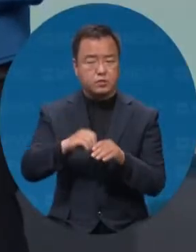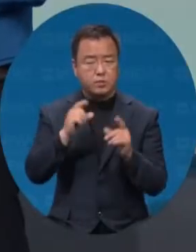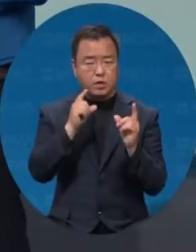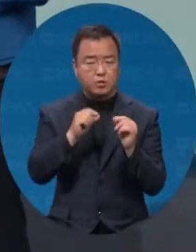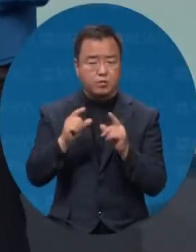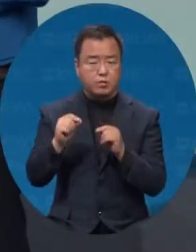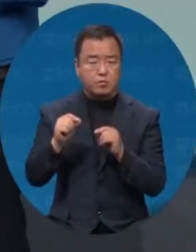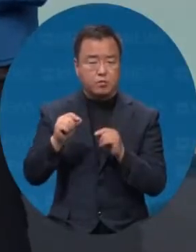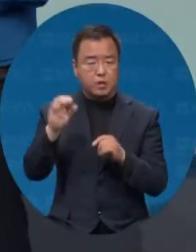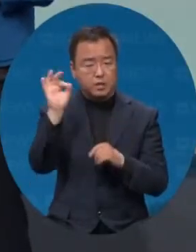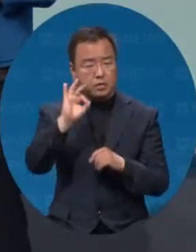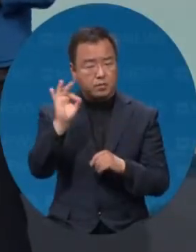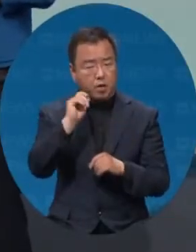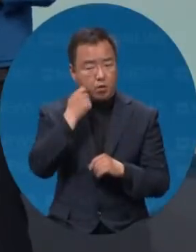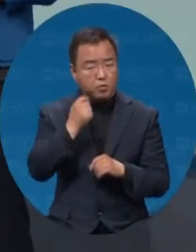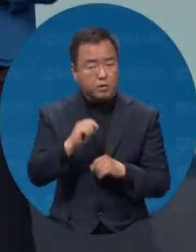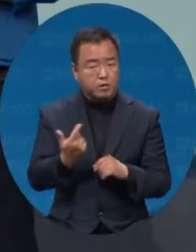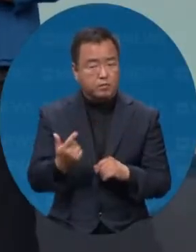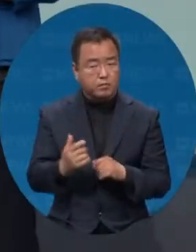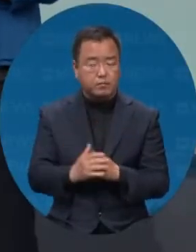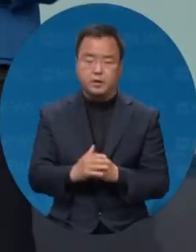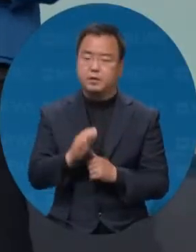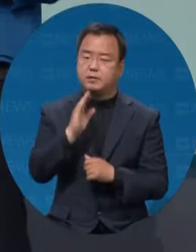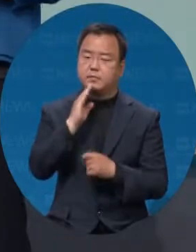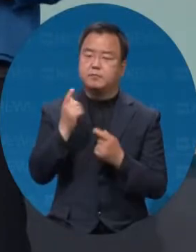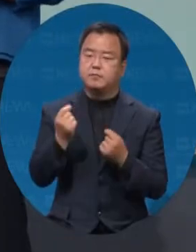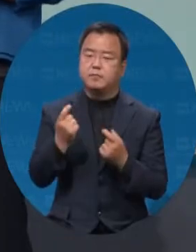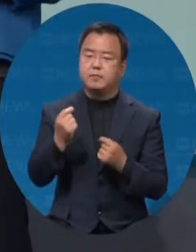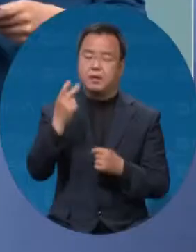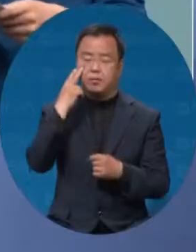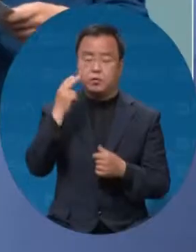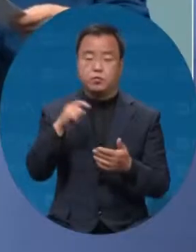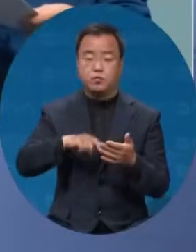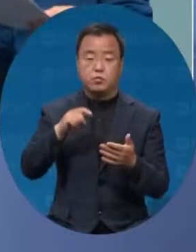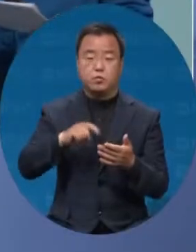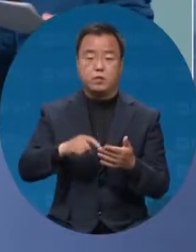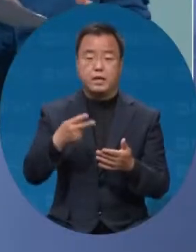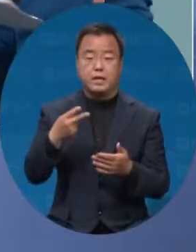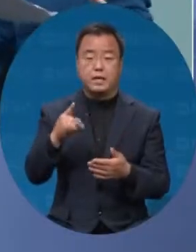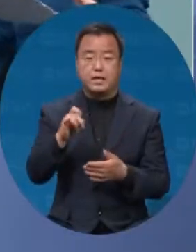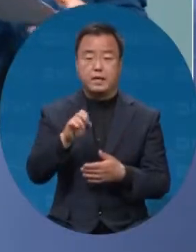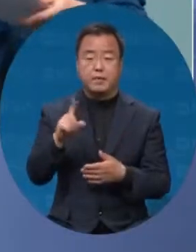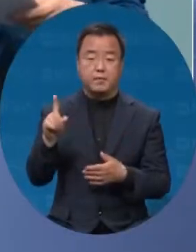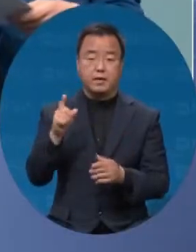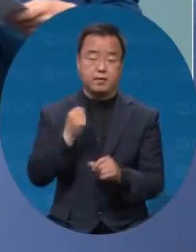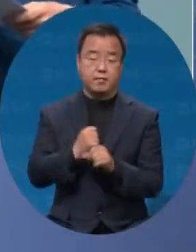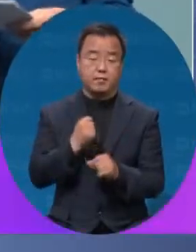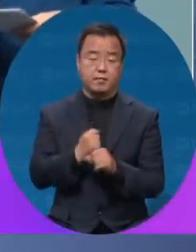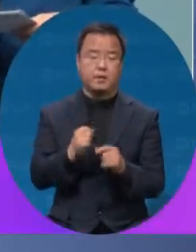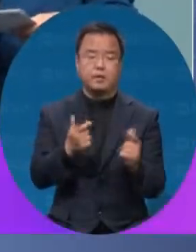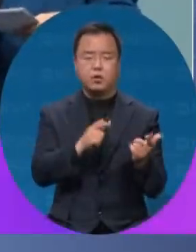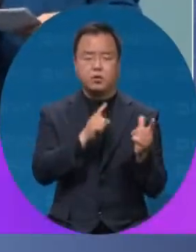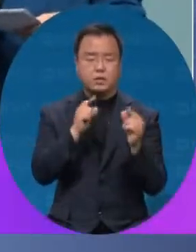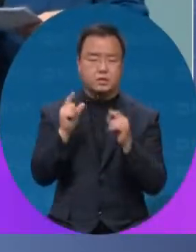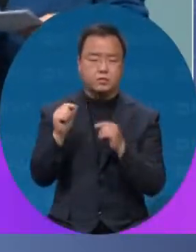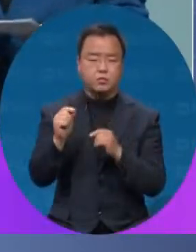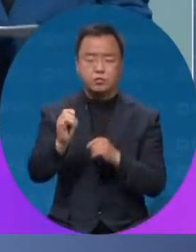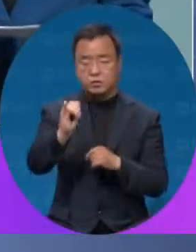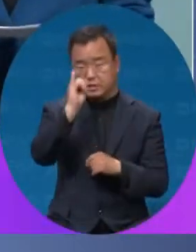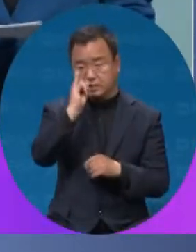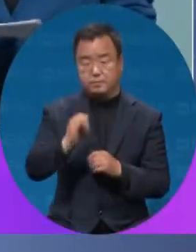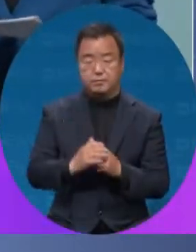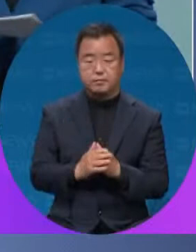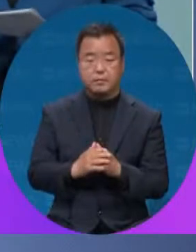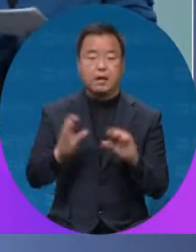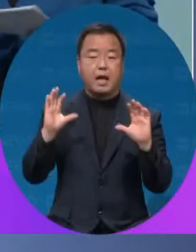어렵지 갔나 봅니다 네 그렇습니다 미국에서는 대마를 가공한 다양한 형태의 제품들을 실제로 찾아볼 수 있는데요 이 특히